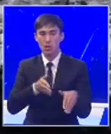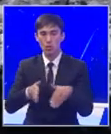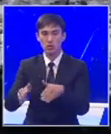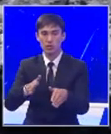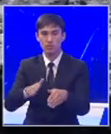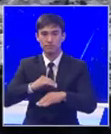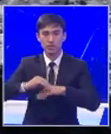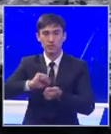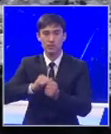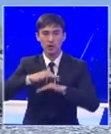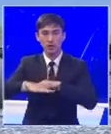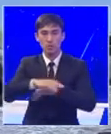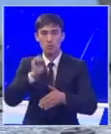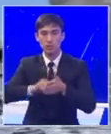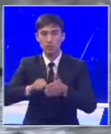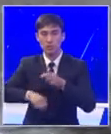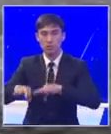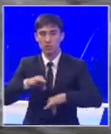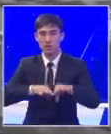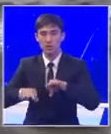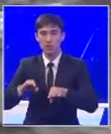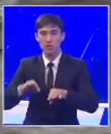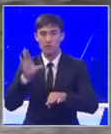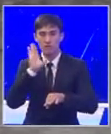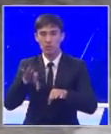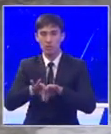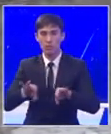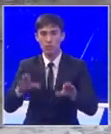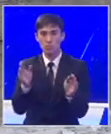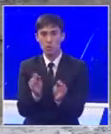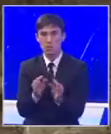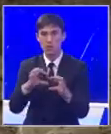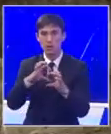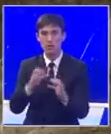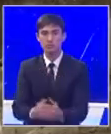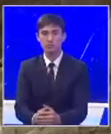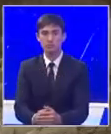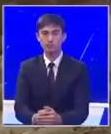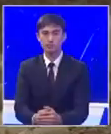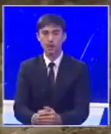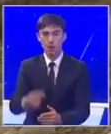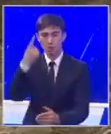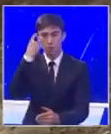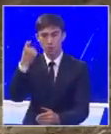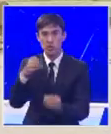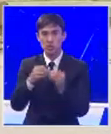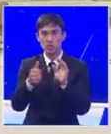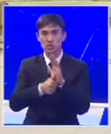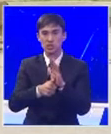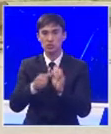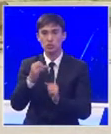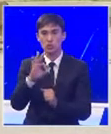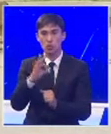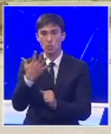Причина происшествия – запроектирована водопропускная труба с минимальным диаметром. По поступлению сообщения в